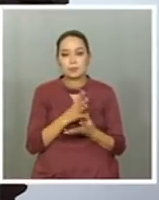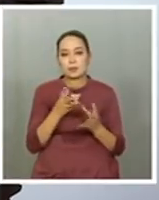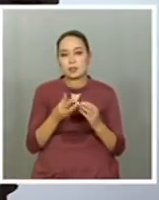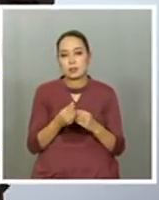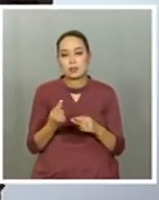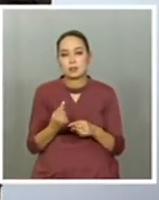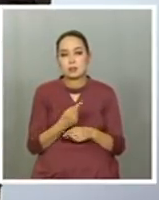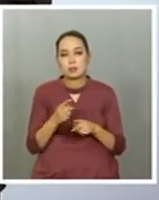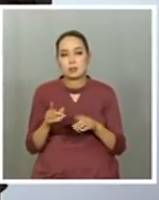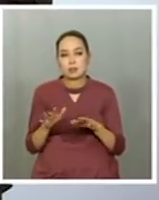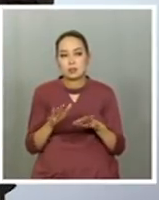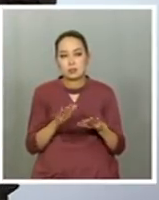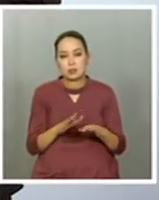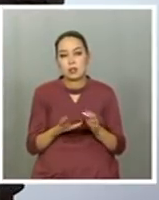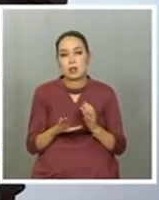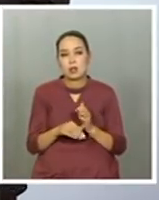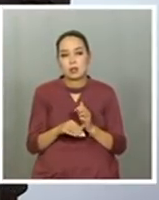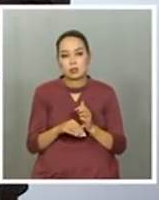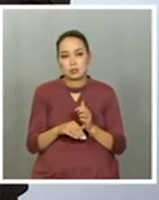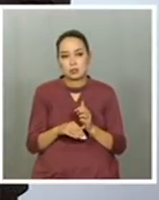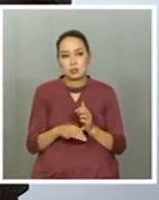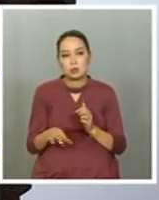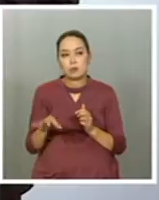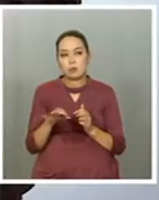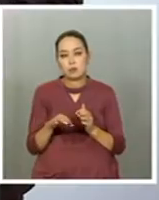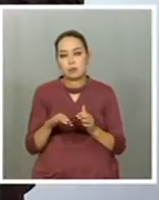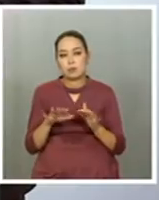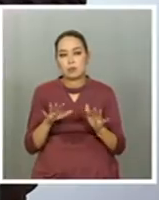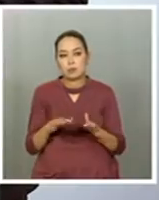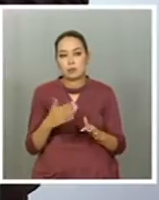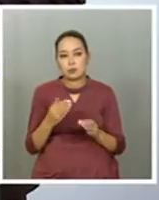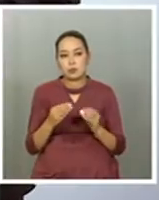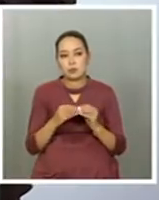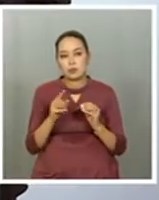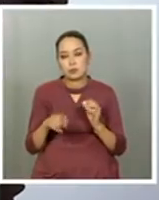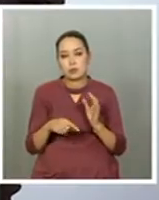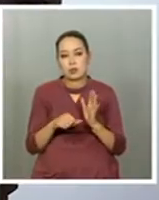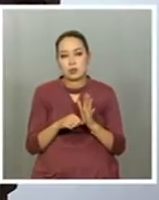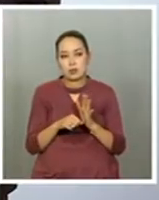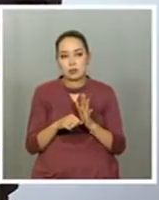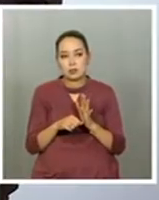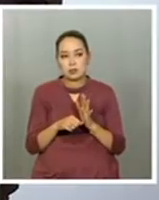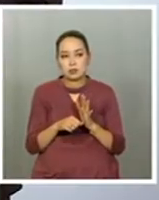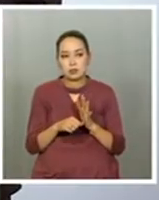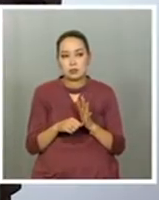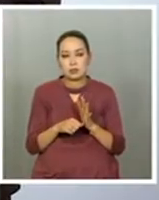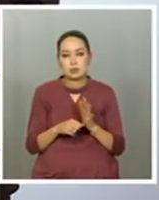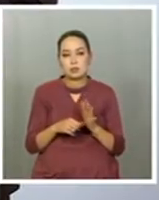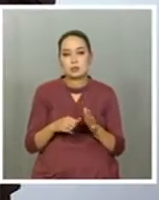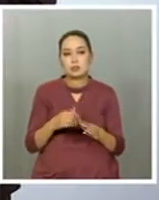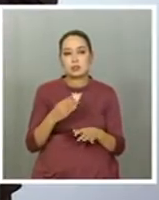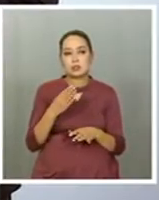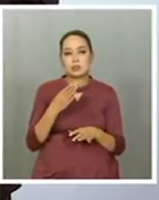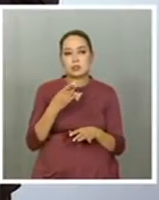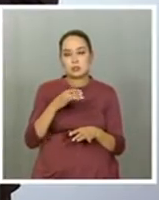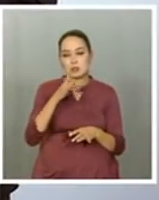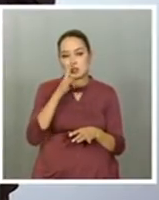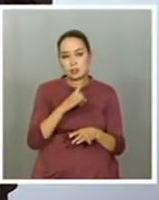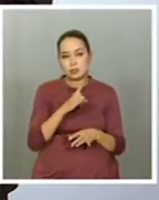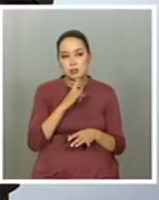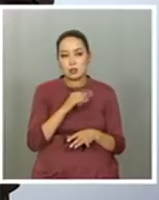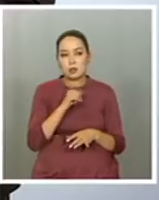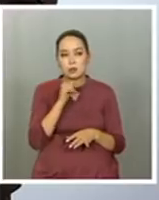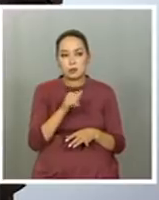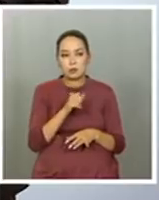орындарда Атырау облысы 10,6 пайыздық өсімден, сонымен қатар Қостанай, Шығыс Қазақстан,